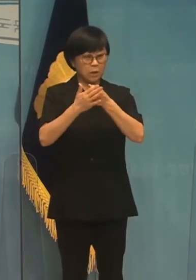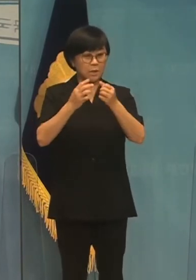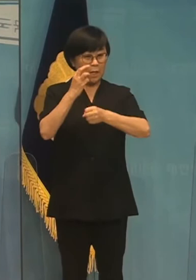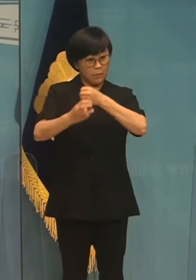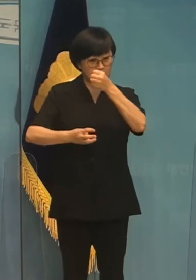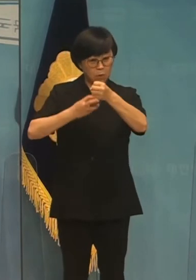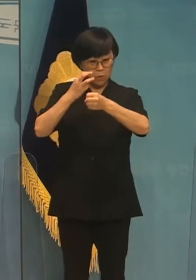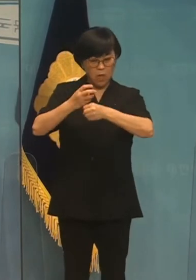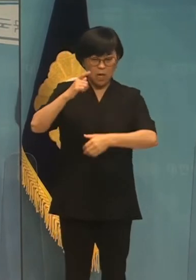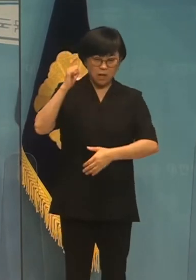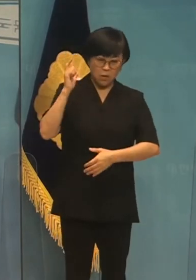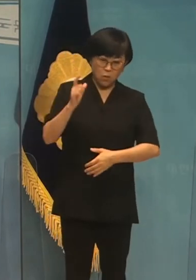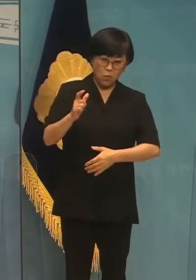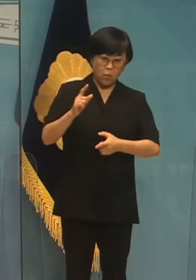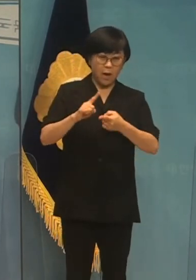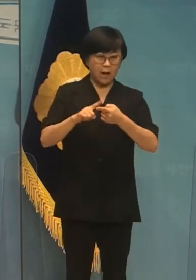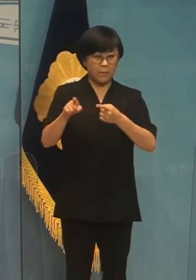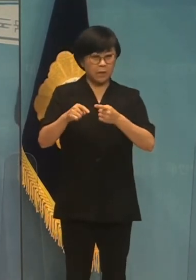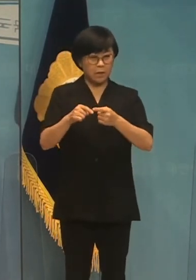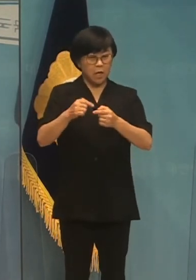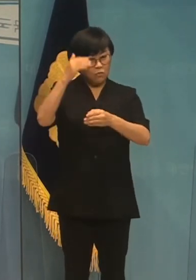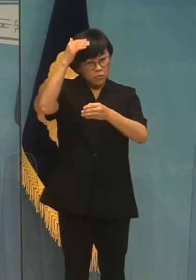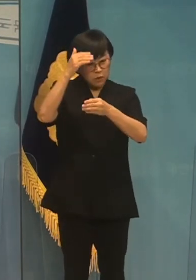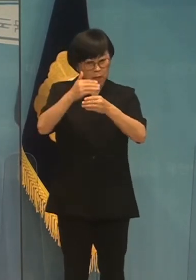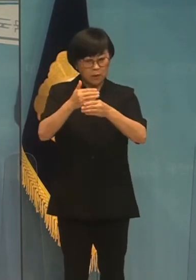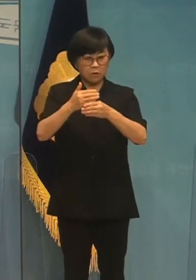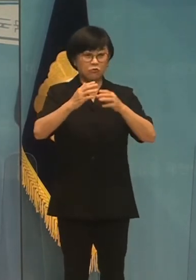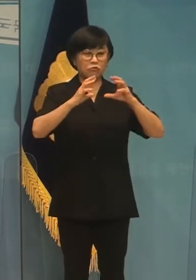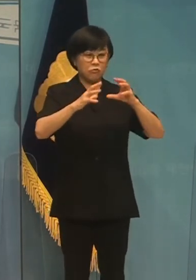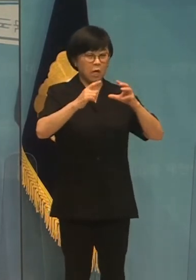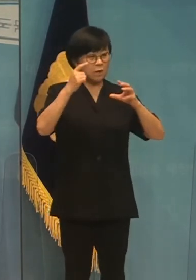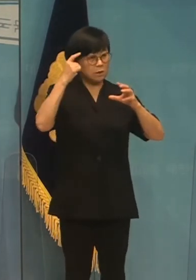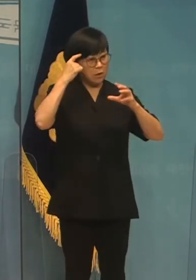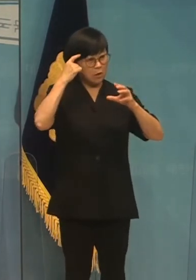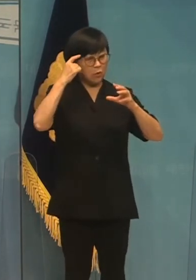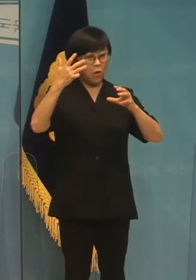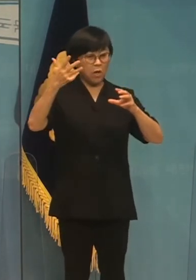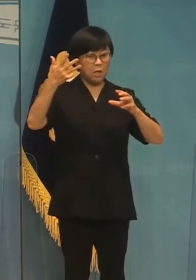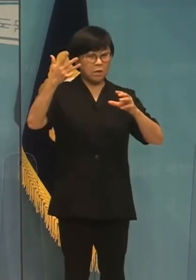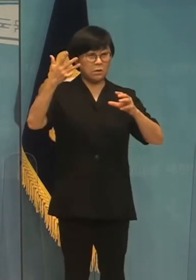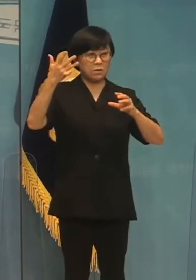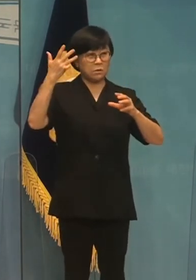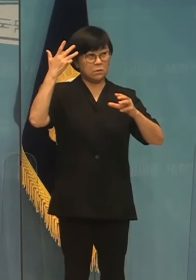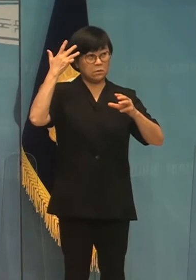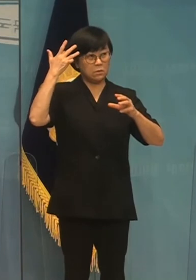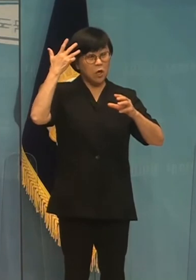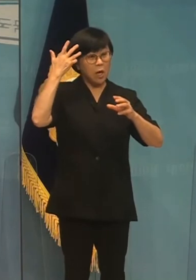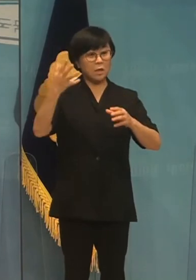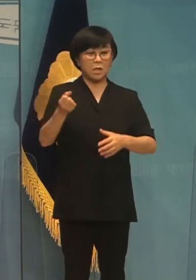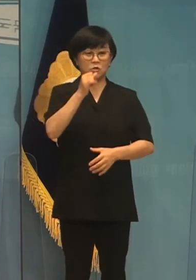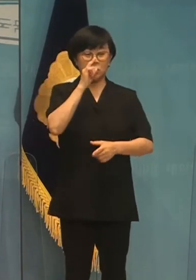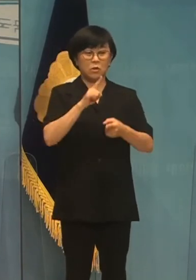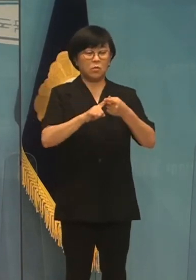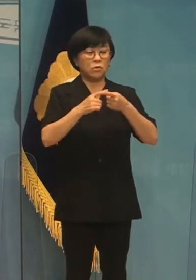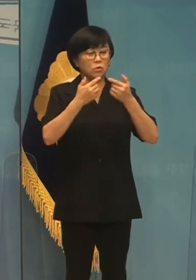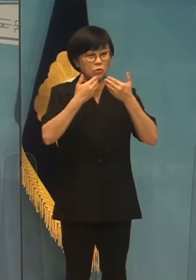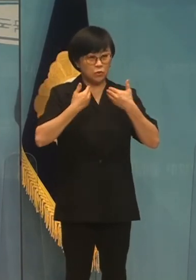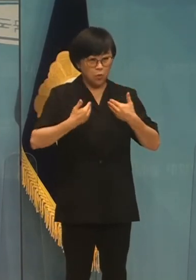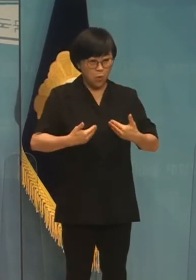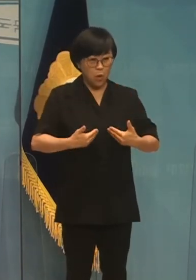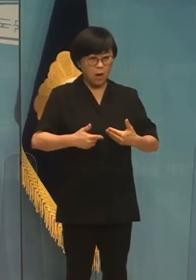그들만의 편향적이고 폐쇄적인 국가관과 철학을 지켜왔습니다. 그리고